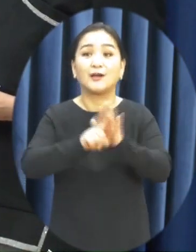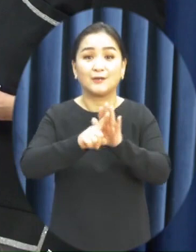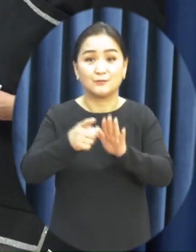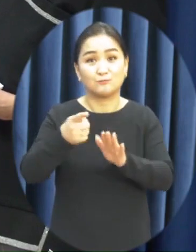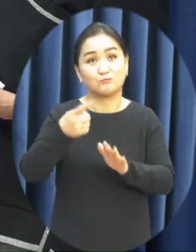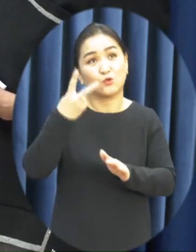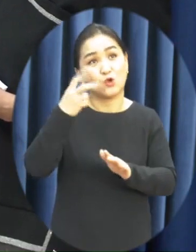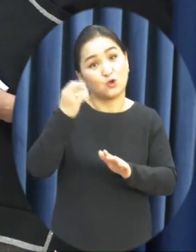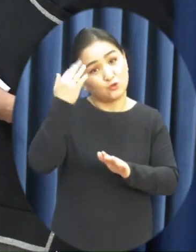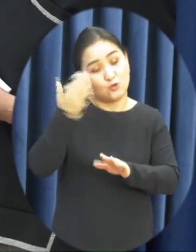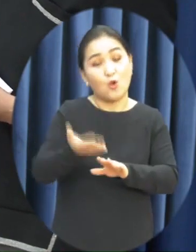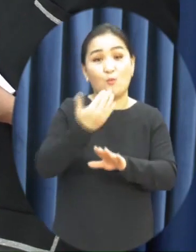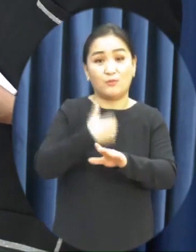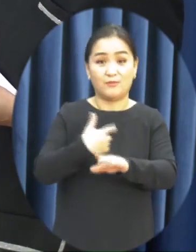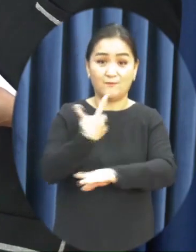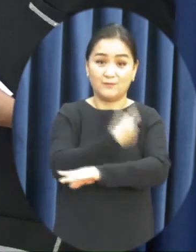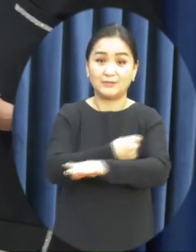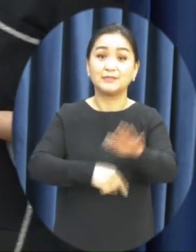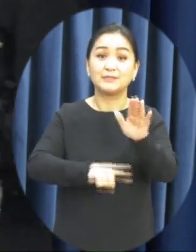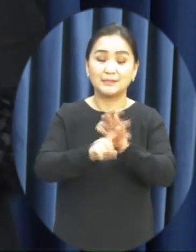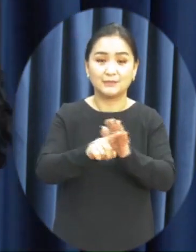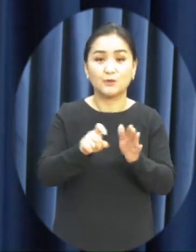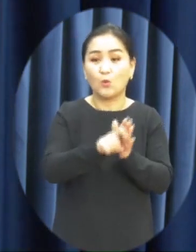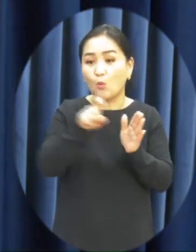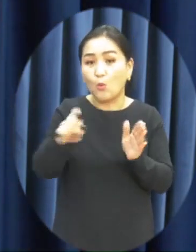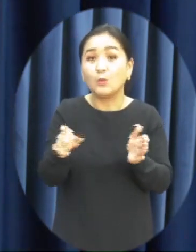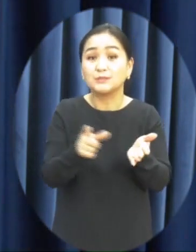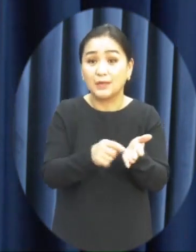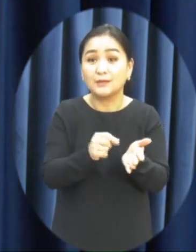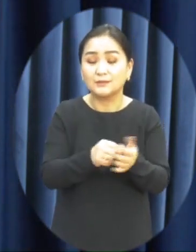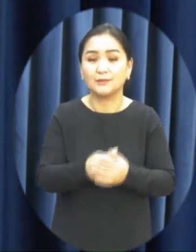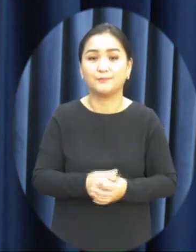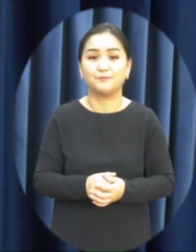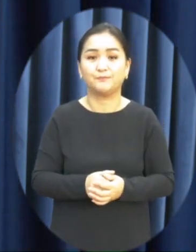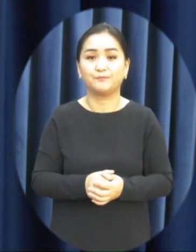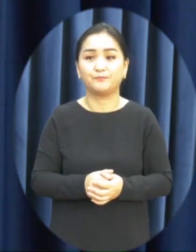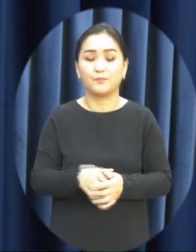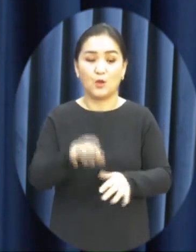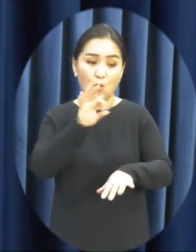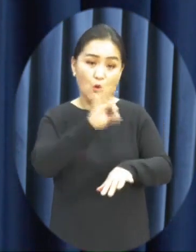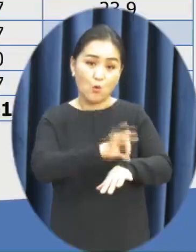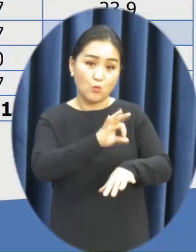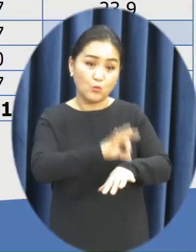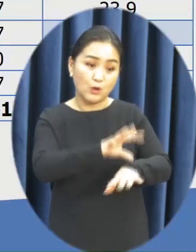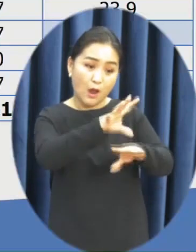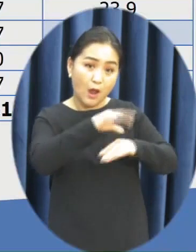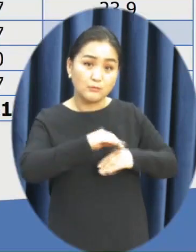པའི གས